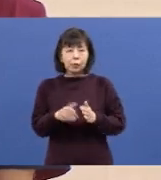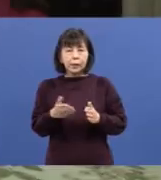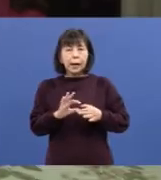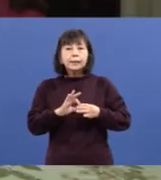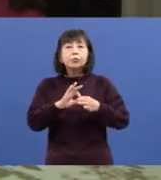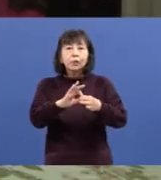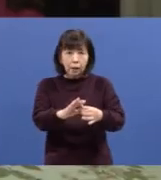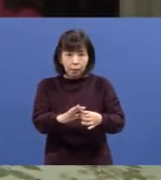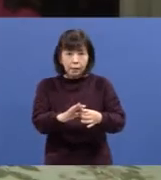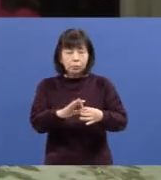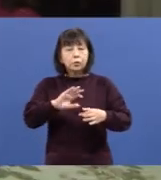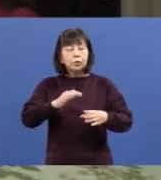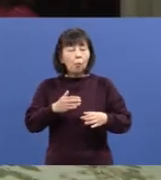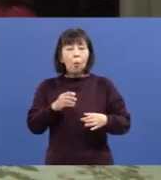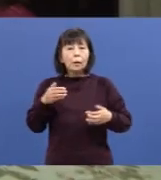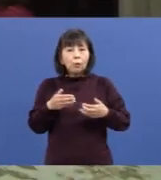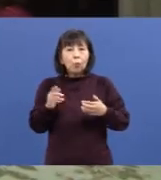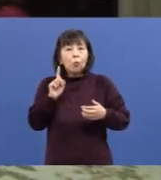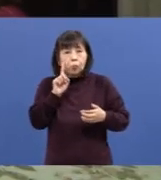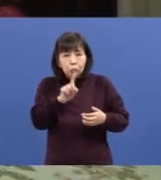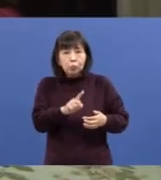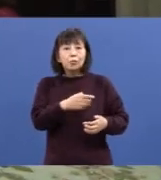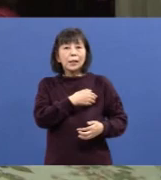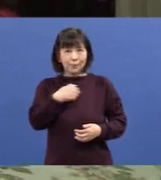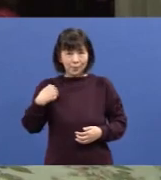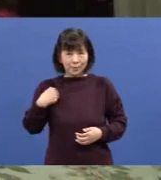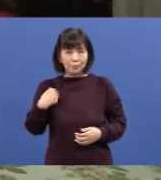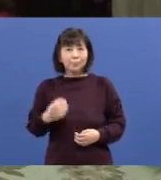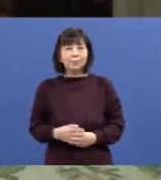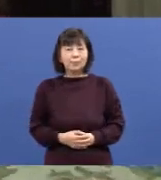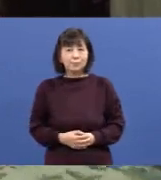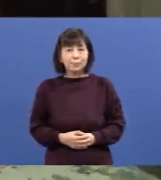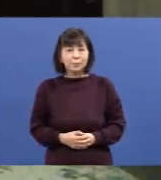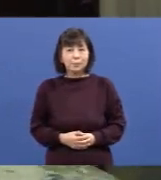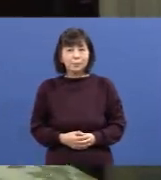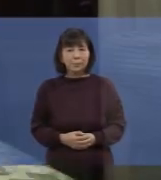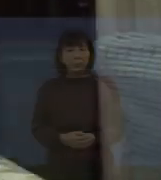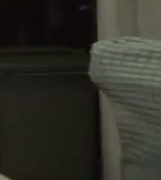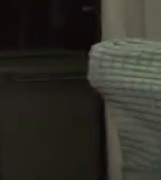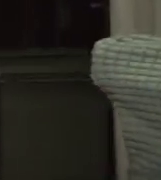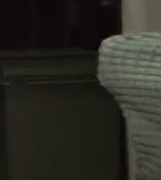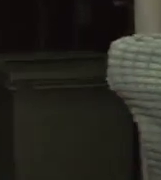んですけど、働きやすいなと感じています。